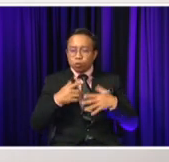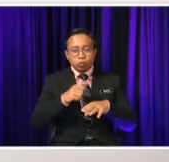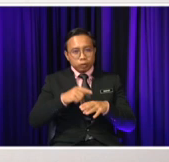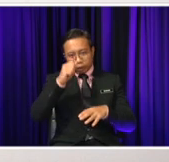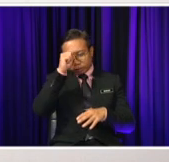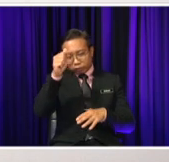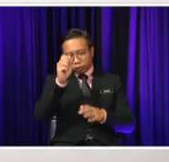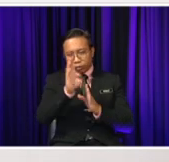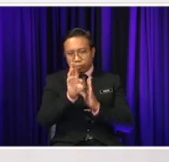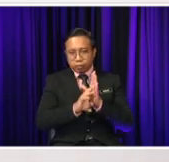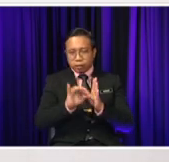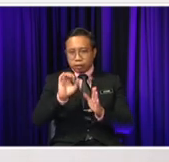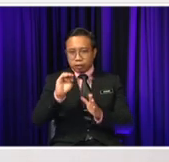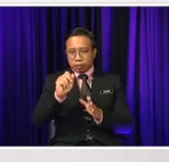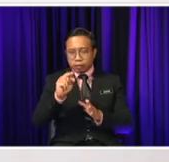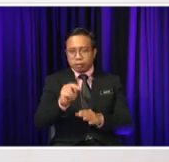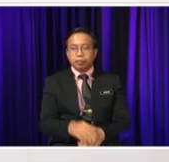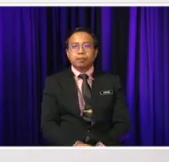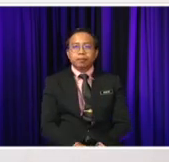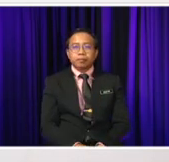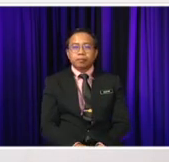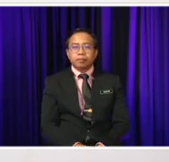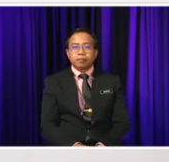beriman amanah dan sebagainya